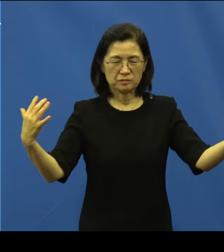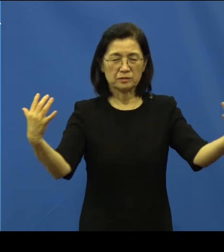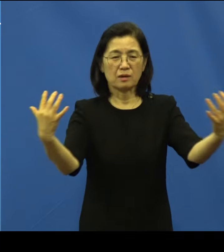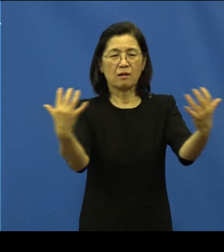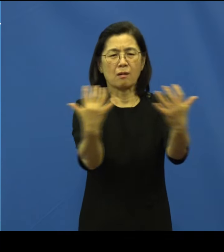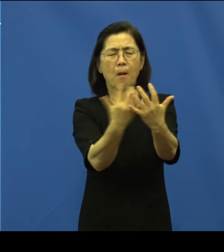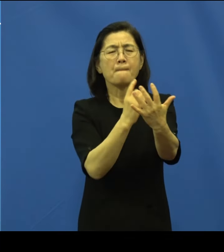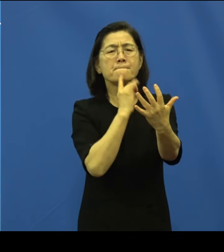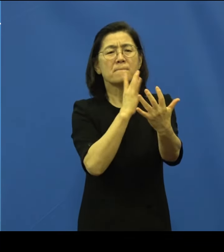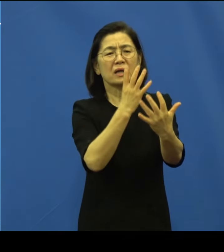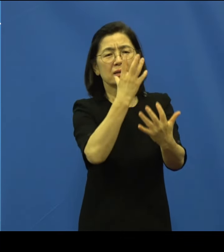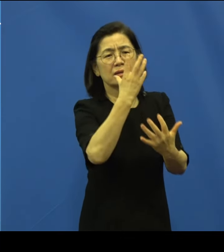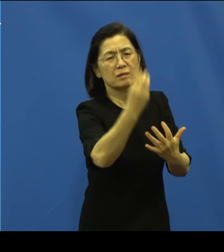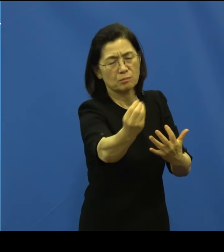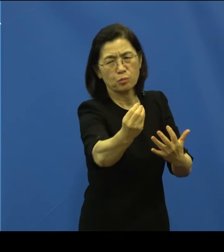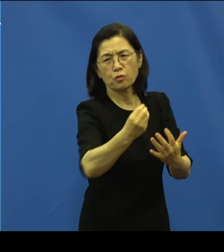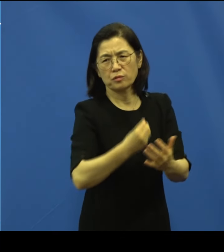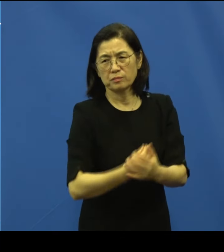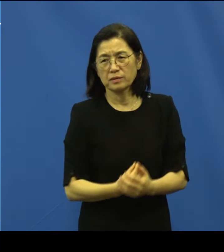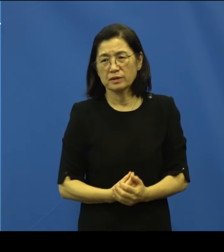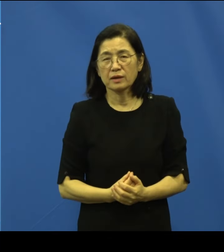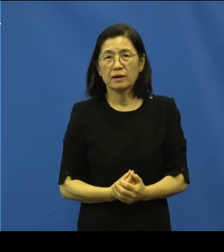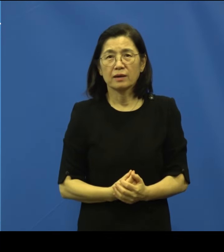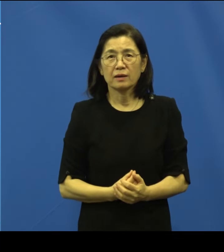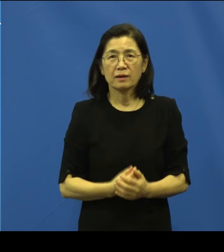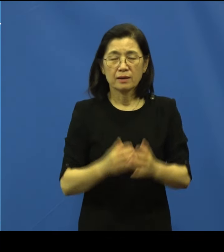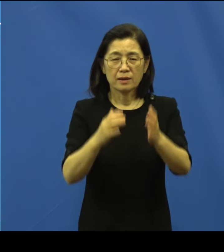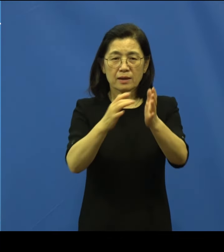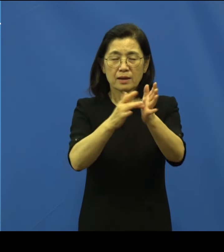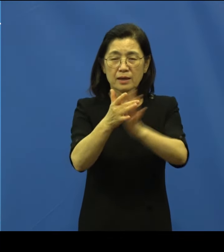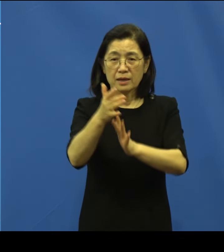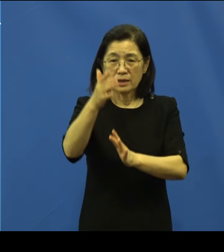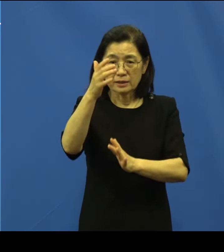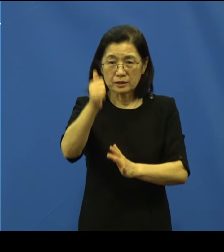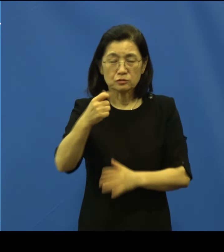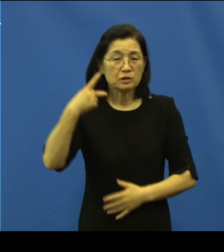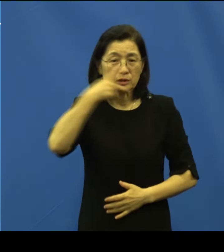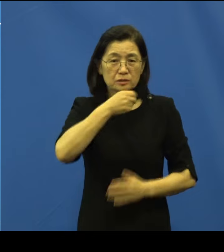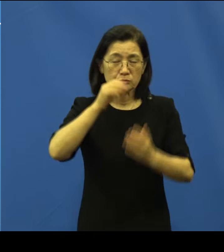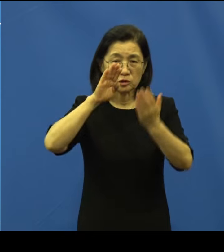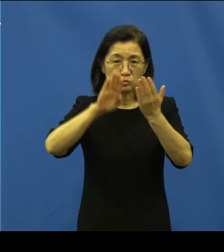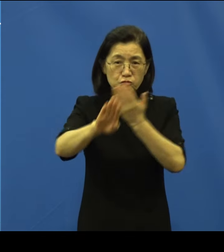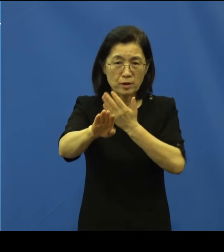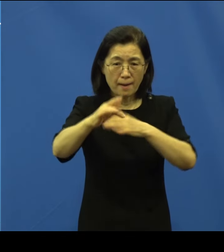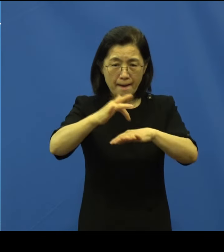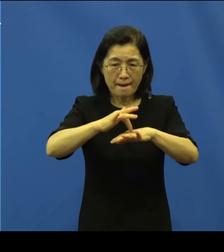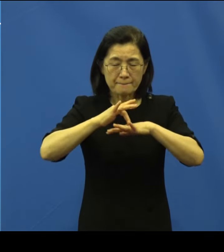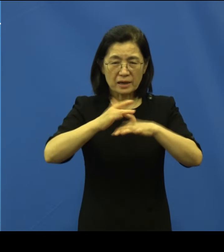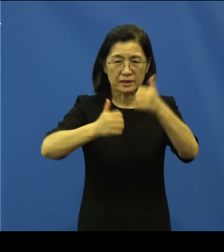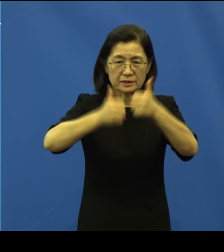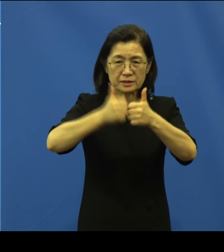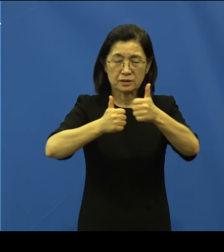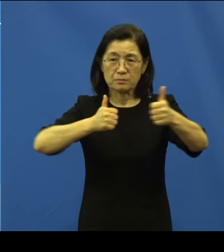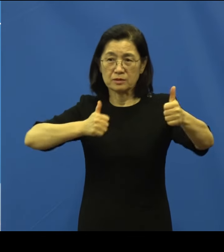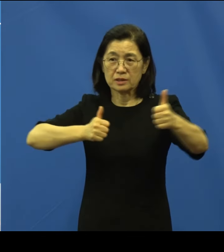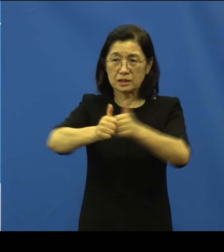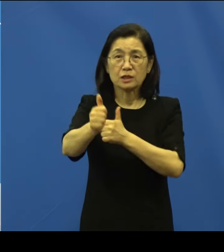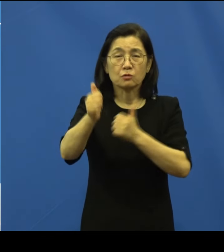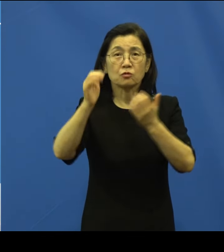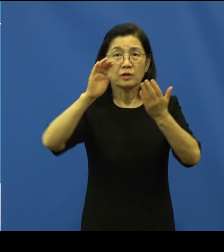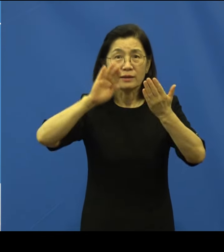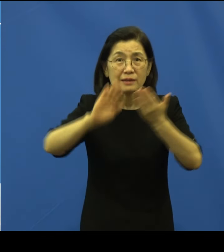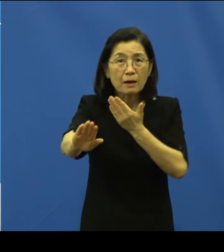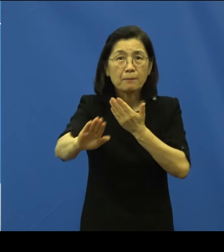여러분, 예수님이 40일 금식 후에 마귀의 시험을 이기고 난 다음에 9절이 마태복음 4장 11절의